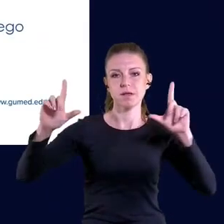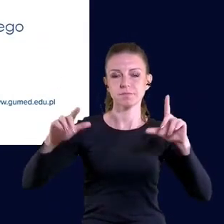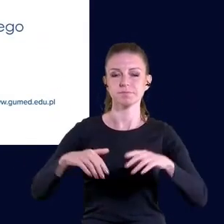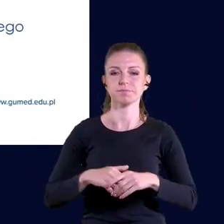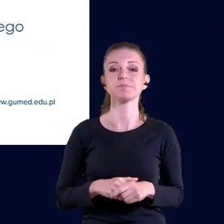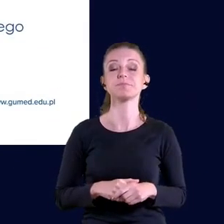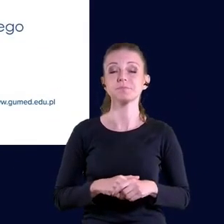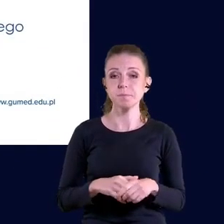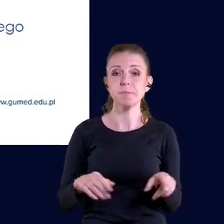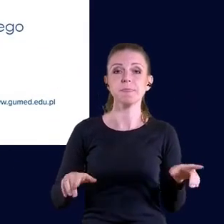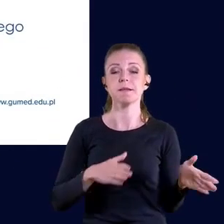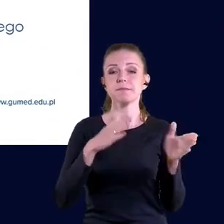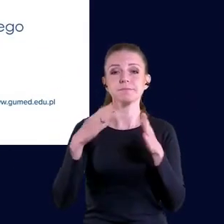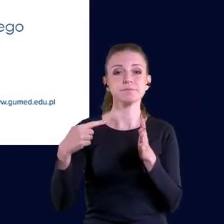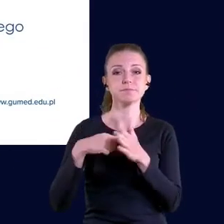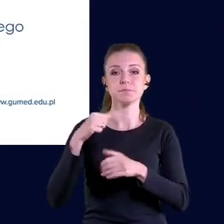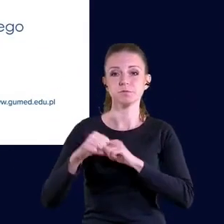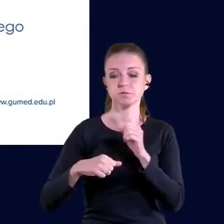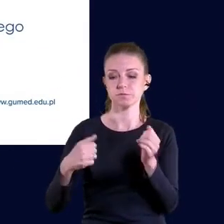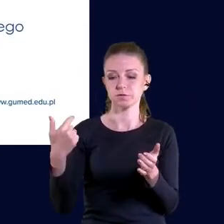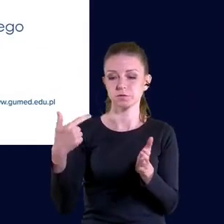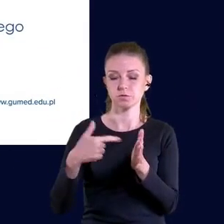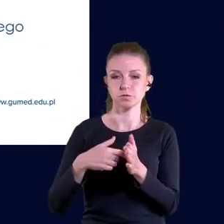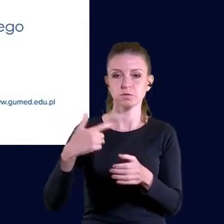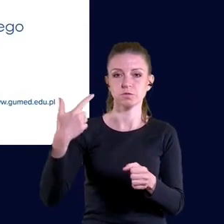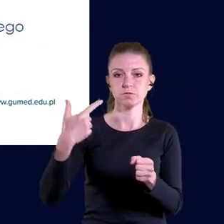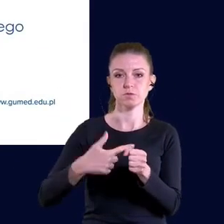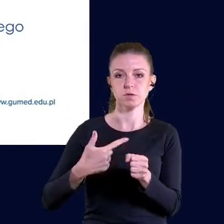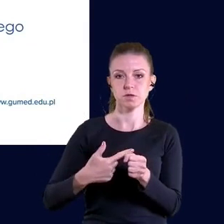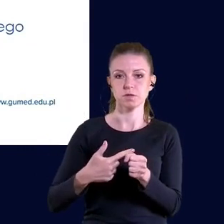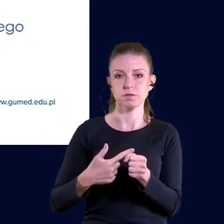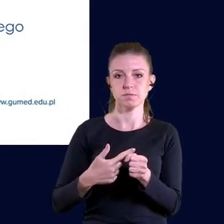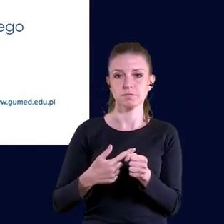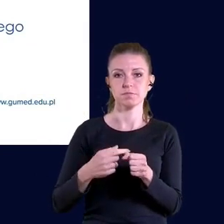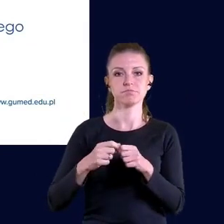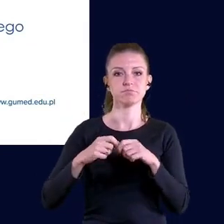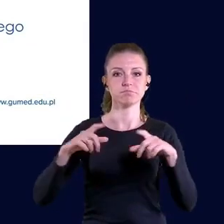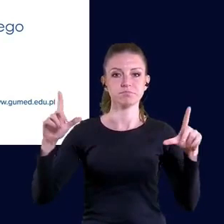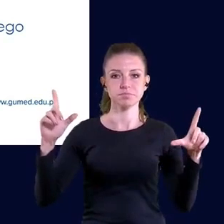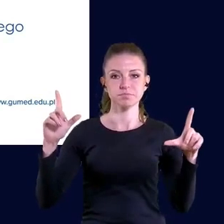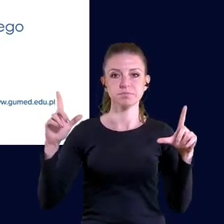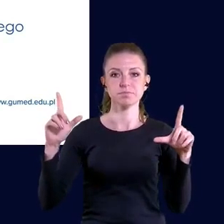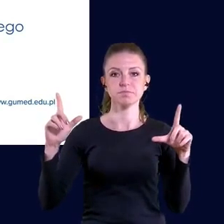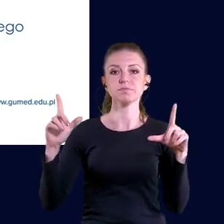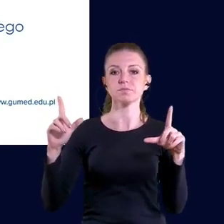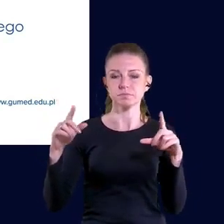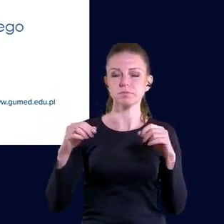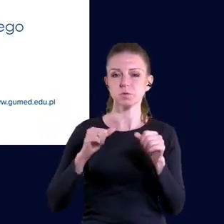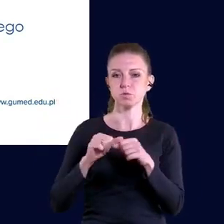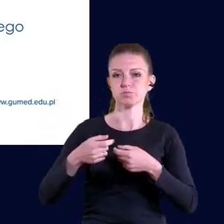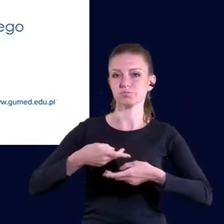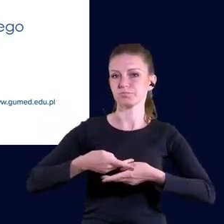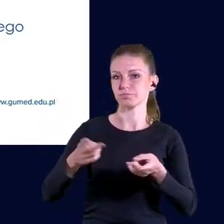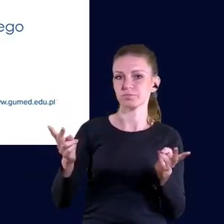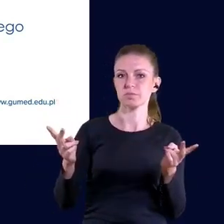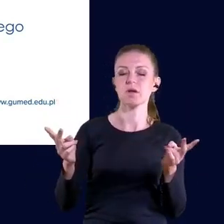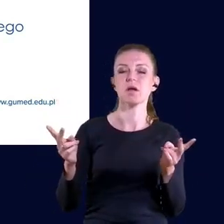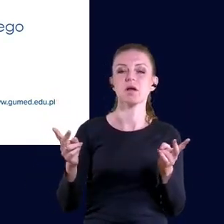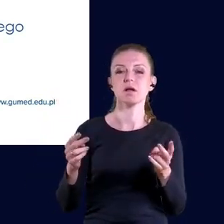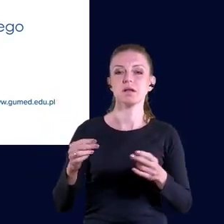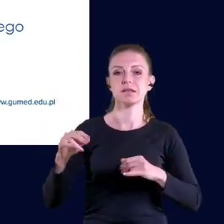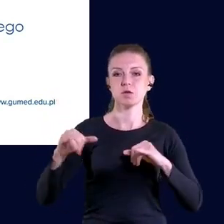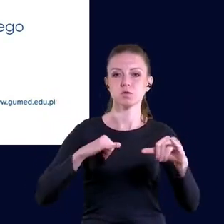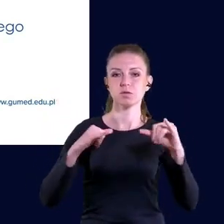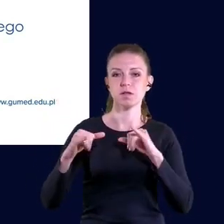następnie w roku 22020 ukazało się zarządzenie rektora Gdańskiego Uniwersytetu